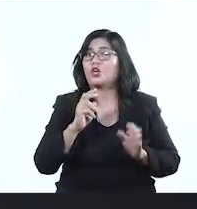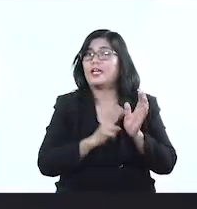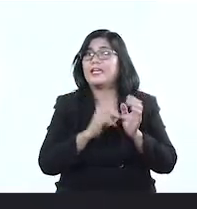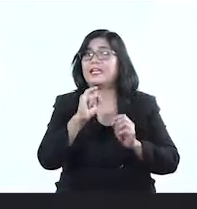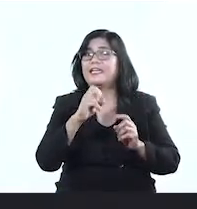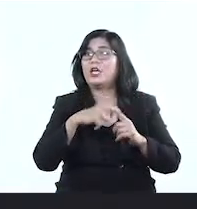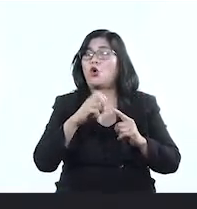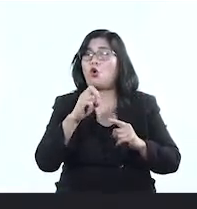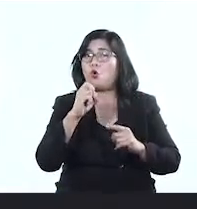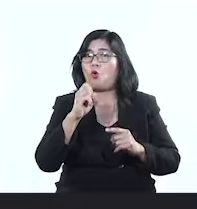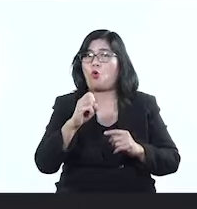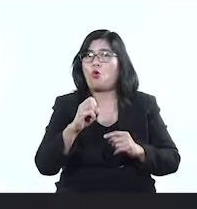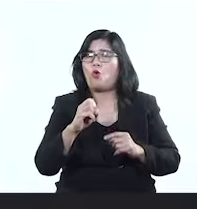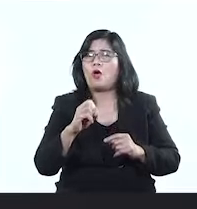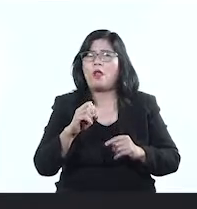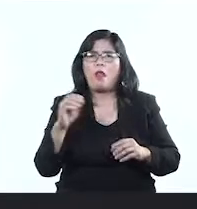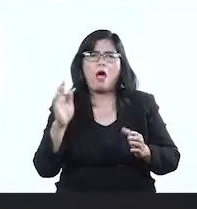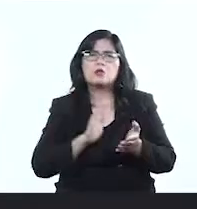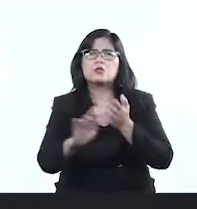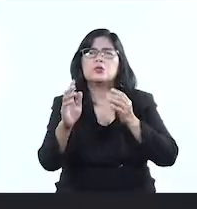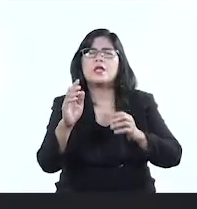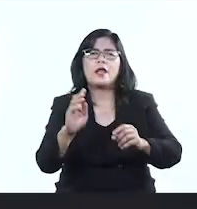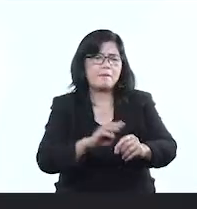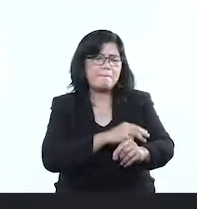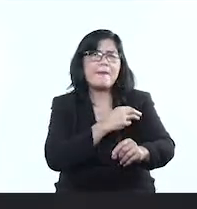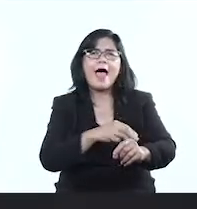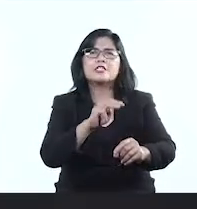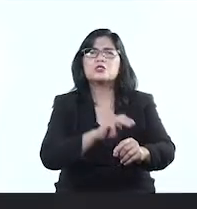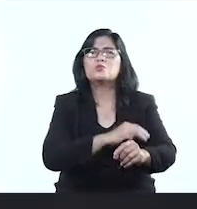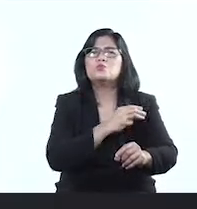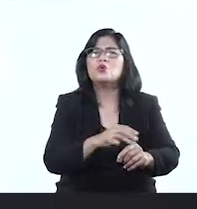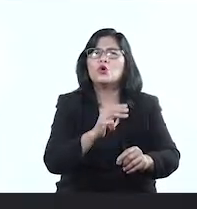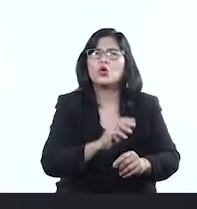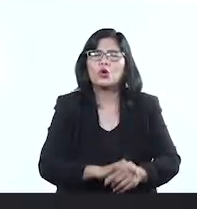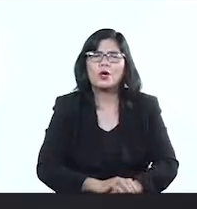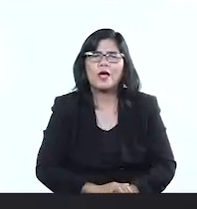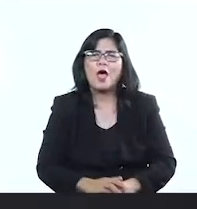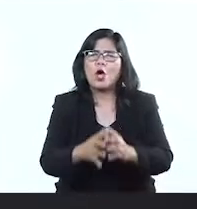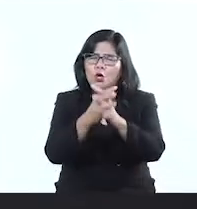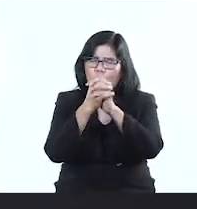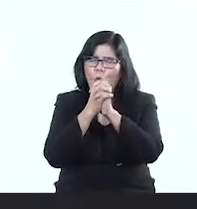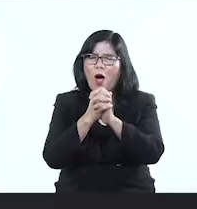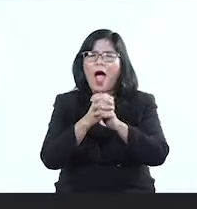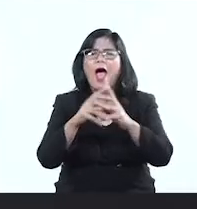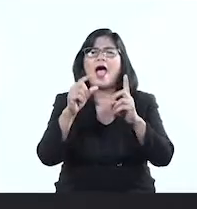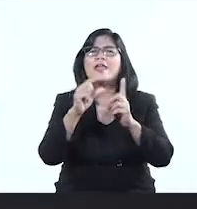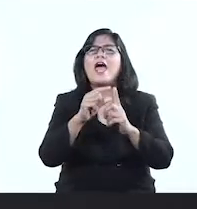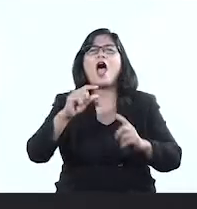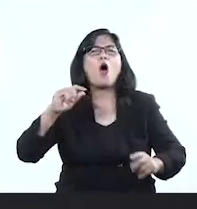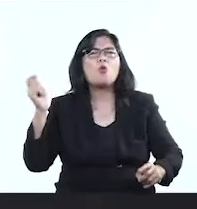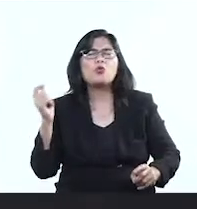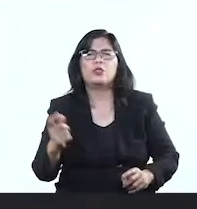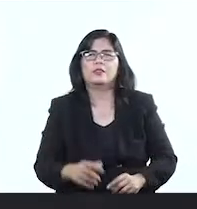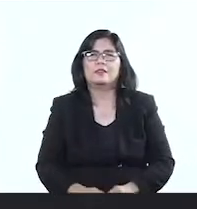Hai itu langsung dari Mazmur Hah itu merupakan doa tahun jadi banyak orang